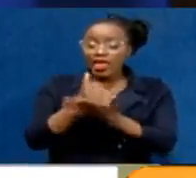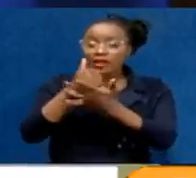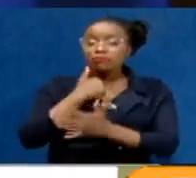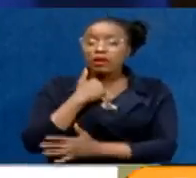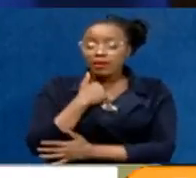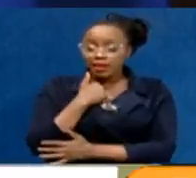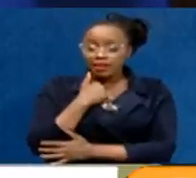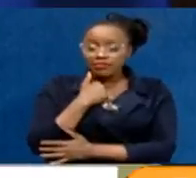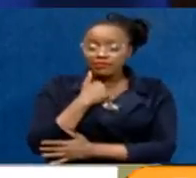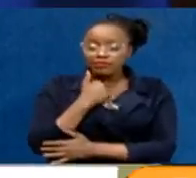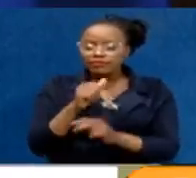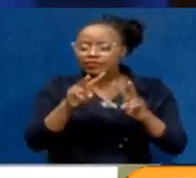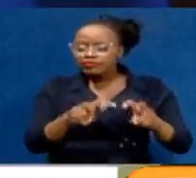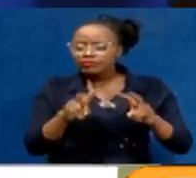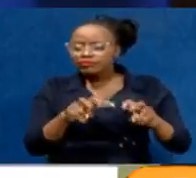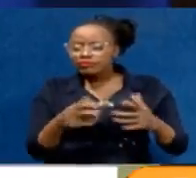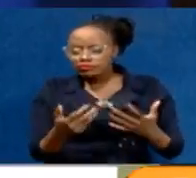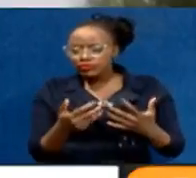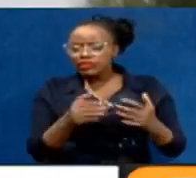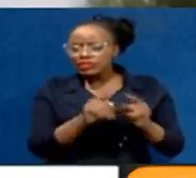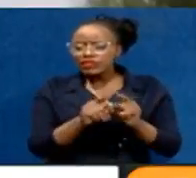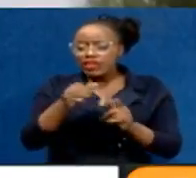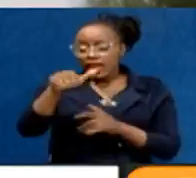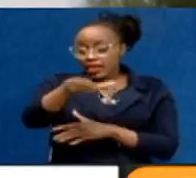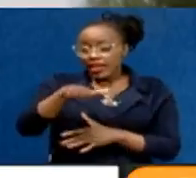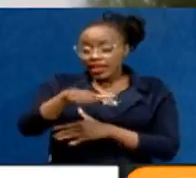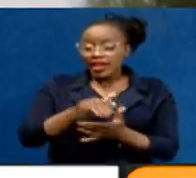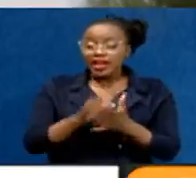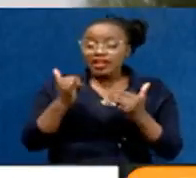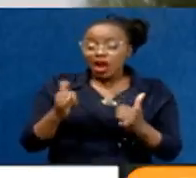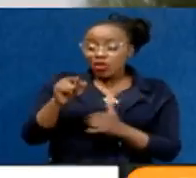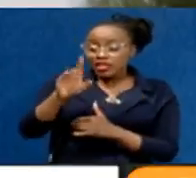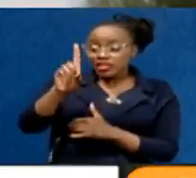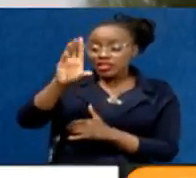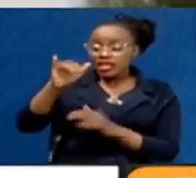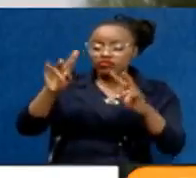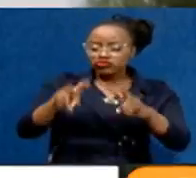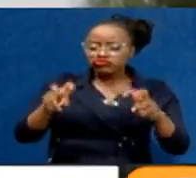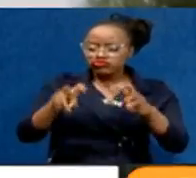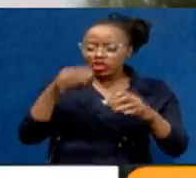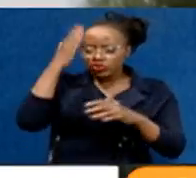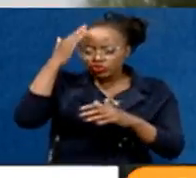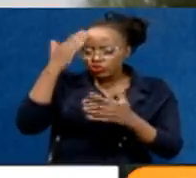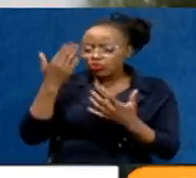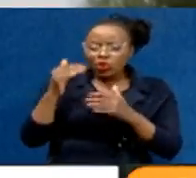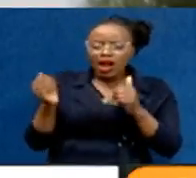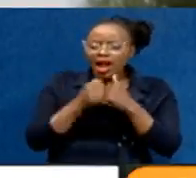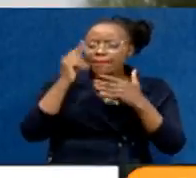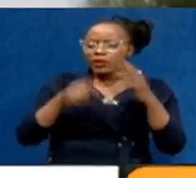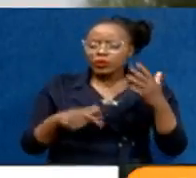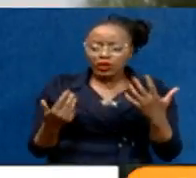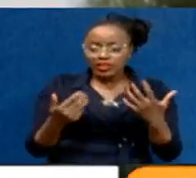me in the tracing for the assistant chief of India. Maafisa hao sasa wameanza uchunguzi kufahamu kile